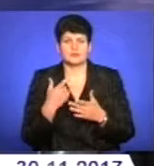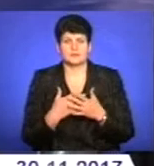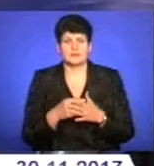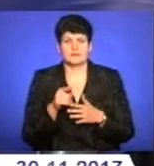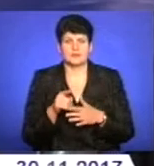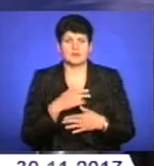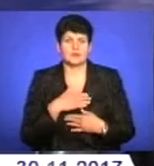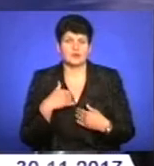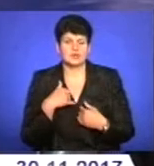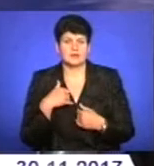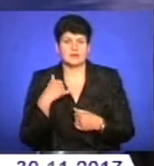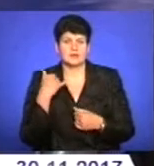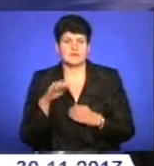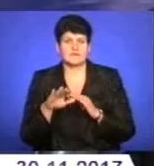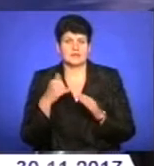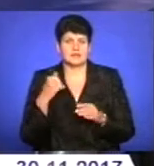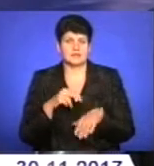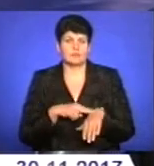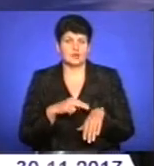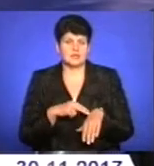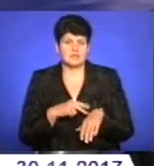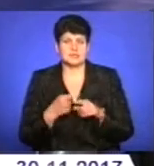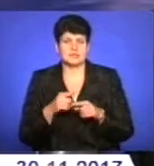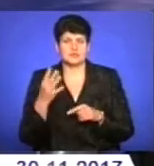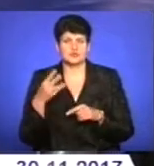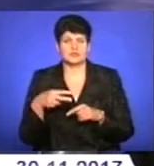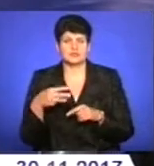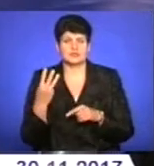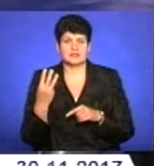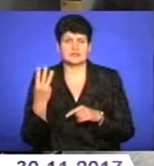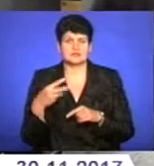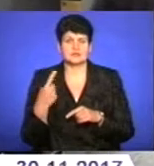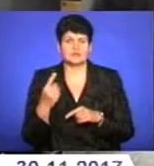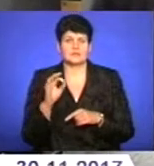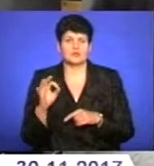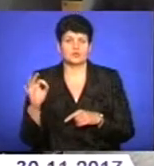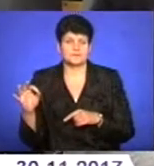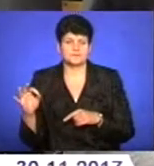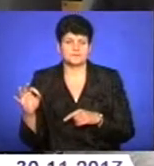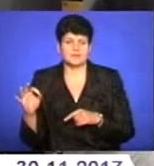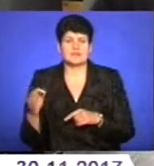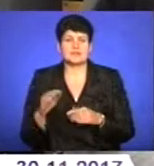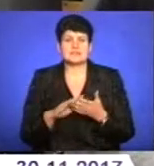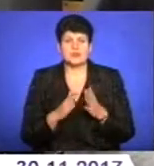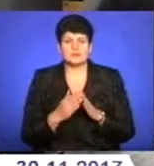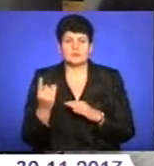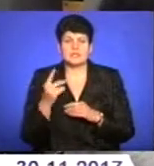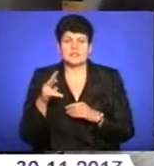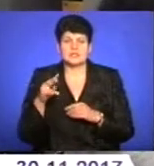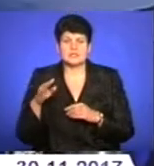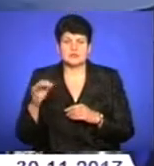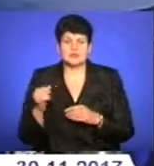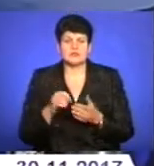хочете викликати поліцію. Це телефон 43 31 00. Станом на 1 листопада в області на